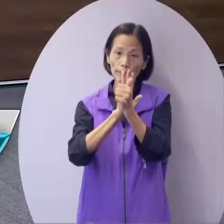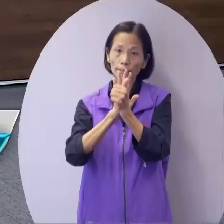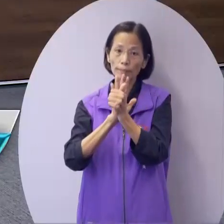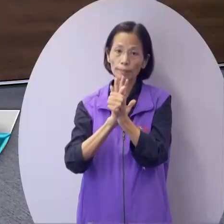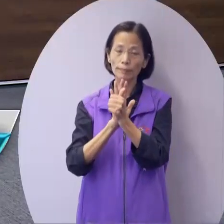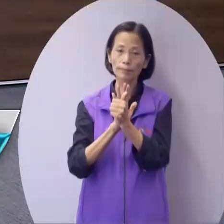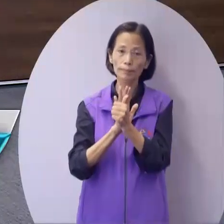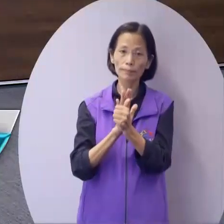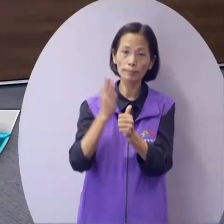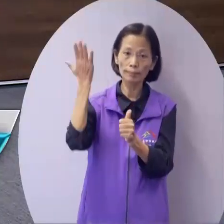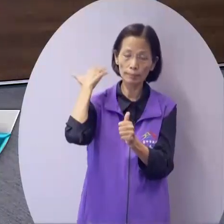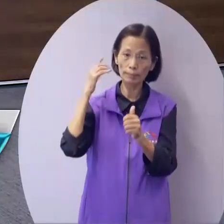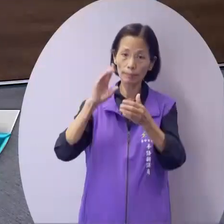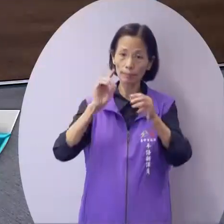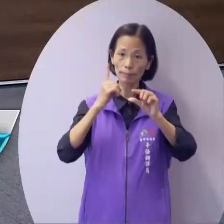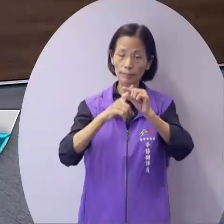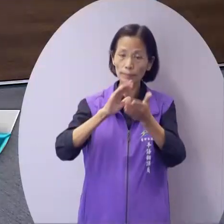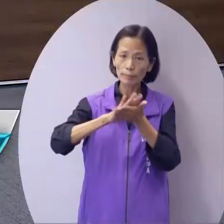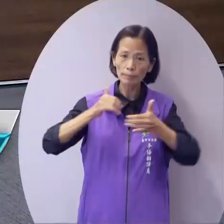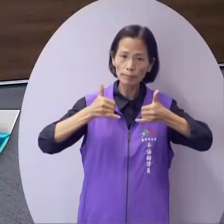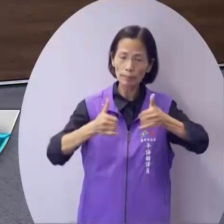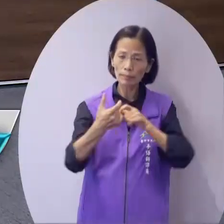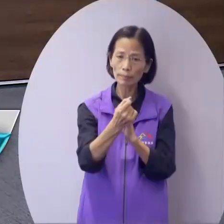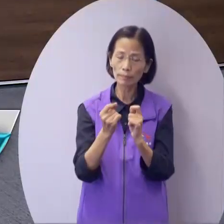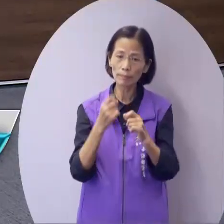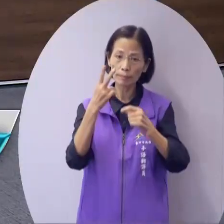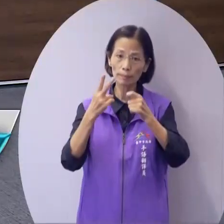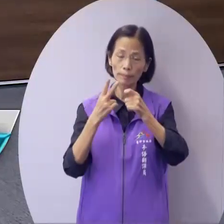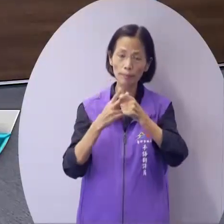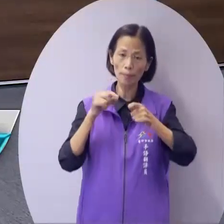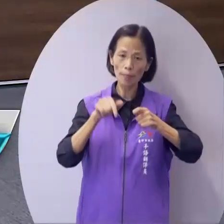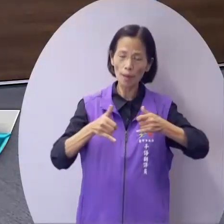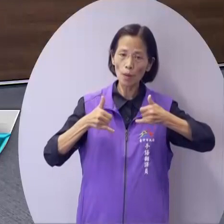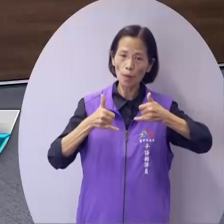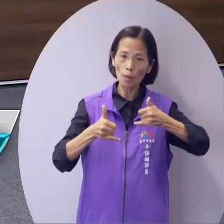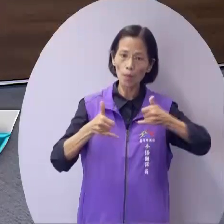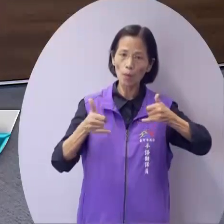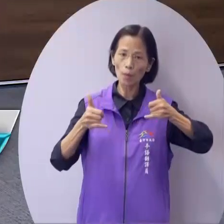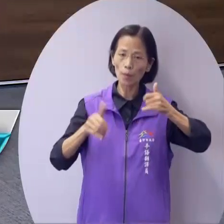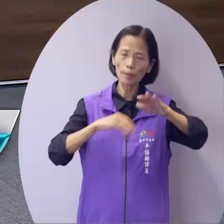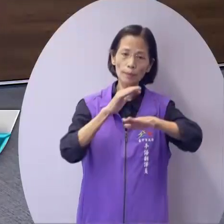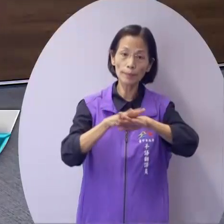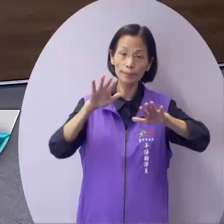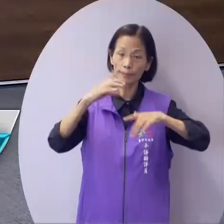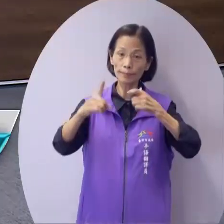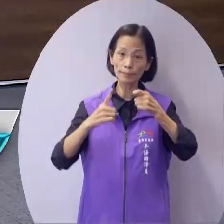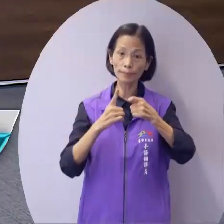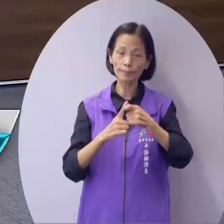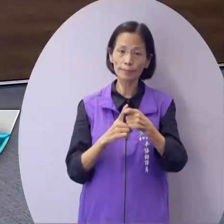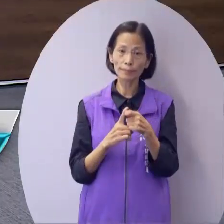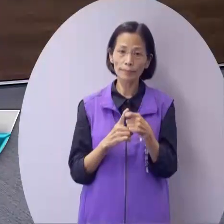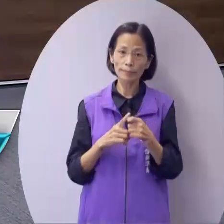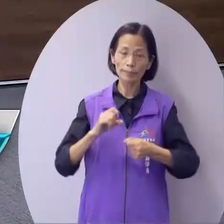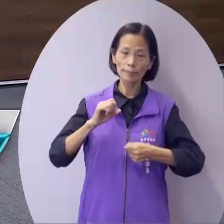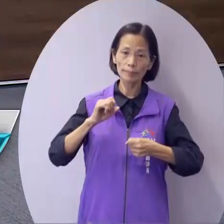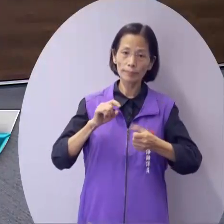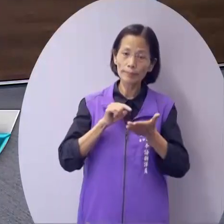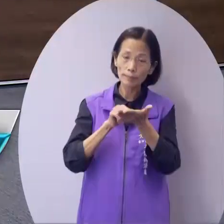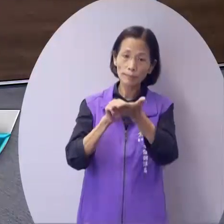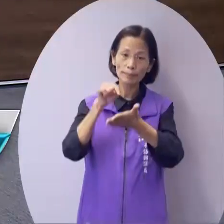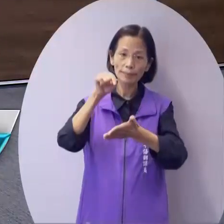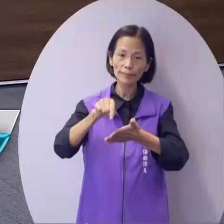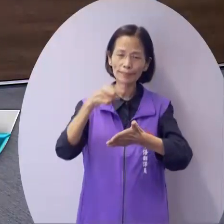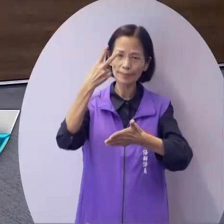去在中清路、五权西路，在过去的2年，事实上陆续在完成。那今年度我们跟交通部申请，就是我